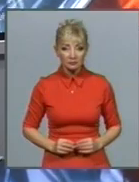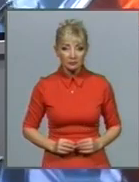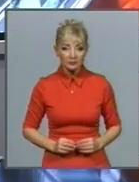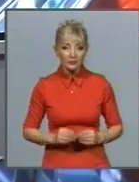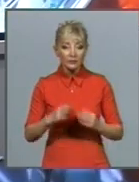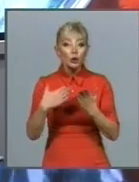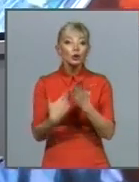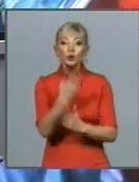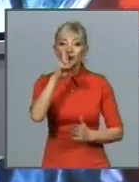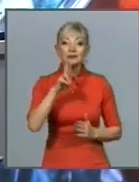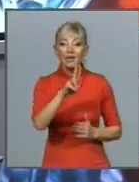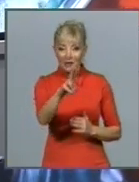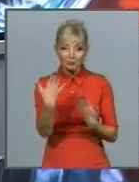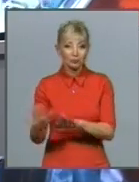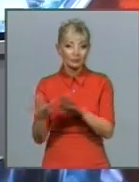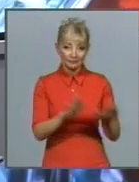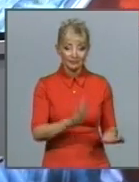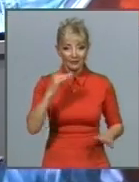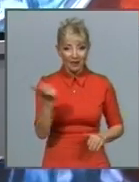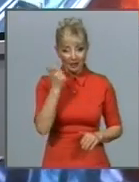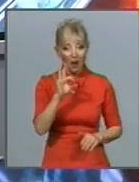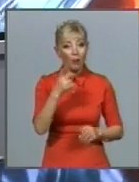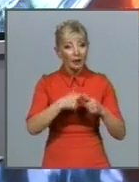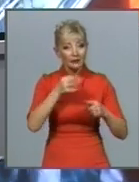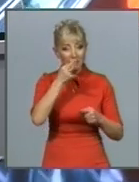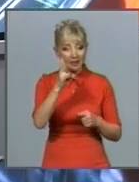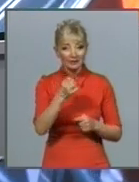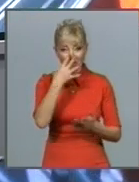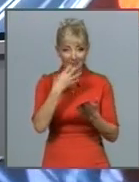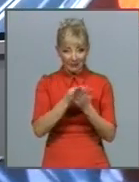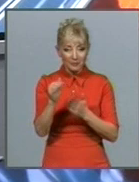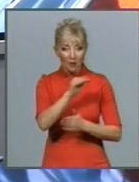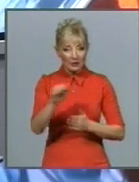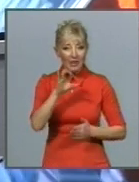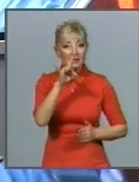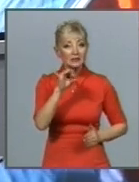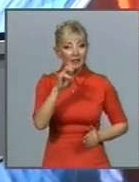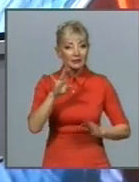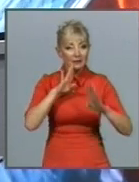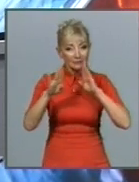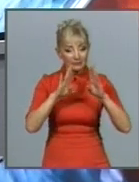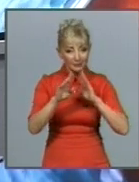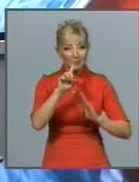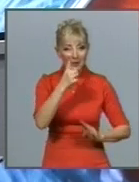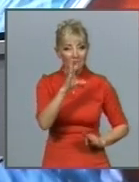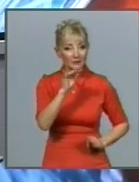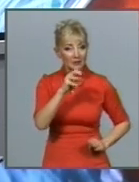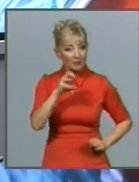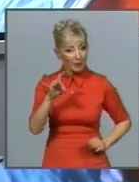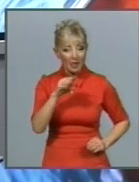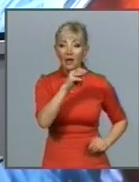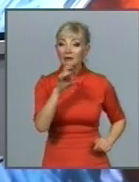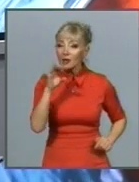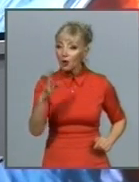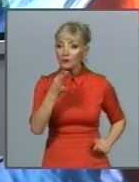Партія нових тролейбусів прибула до Харкова. Про це повідомив на своїй офіційній сторінці у Facebook перший віце-мер. Загалом, зауважив Ігор